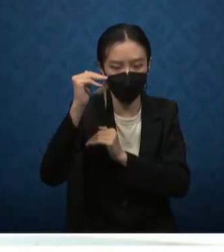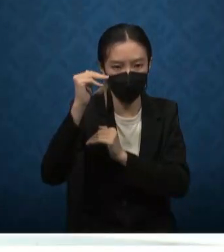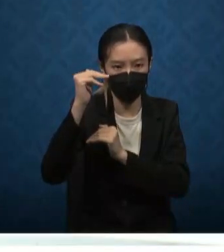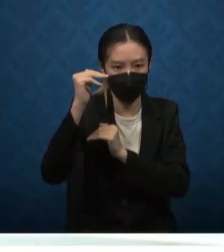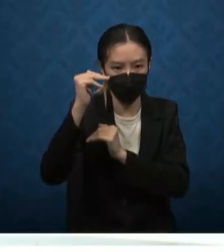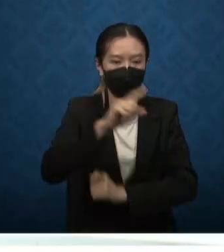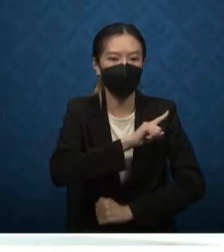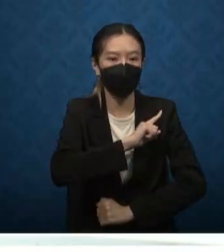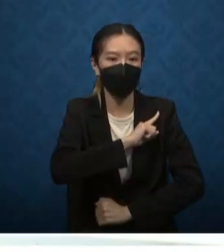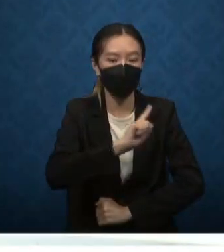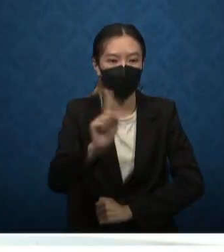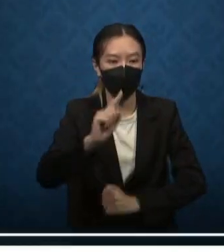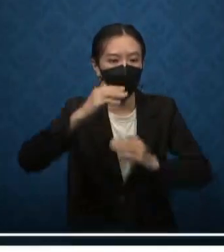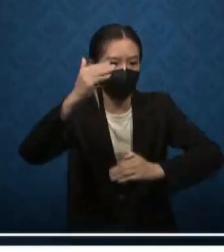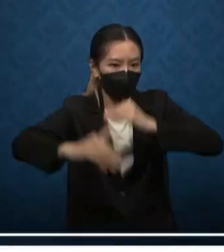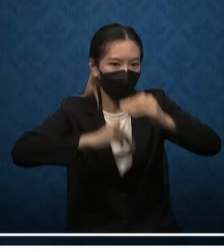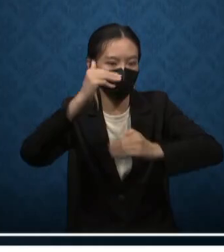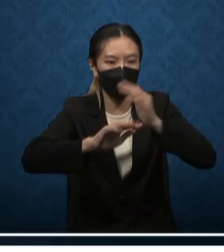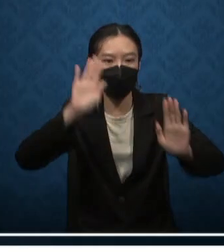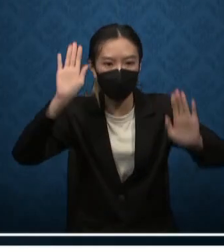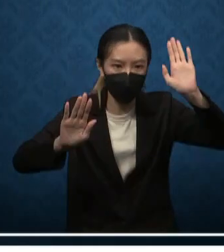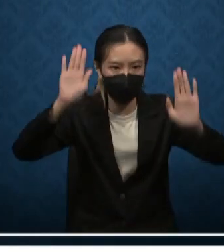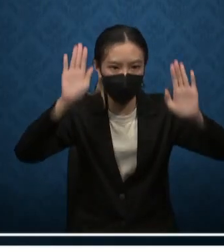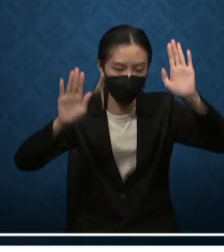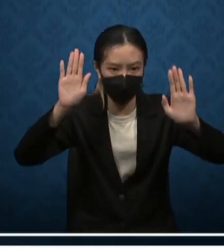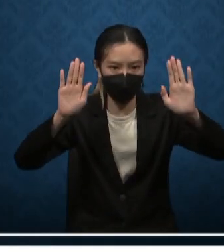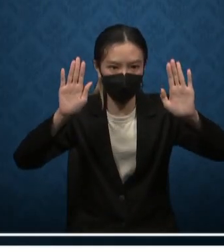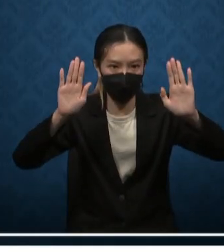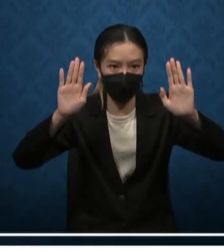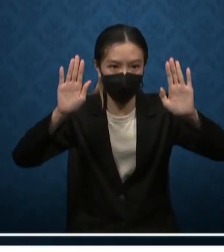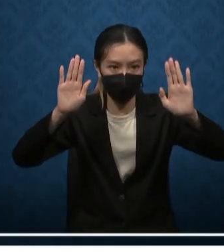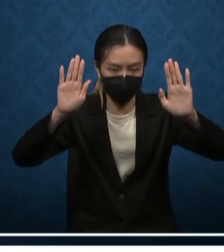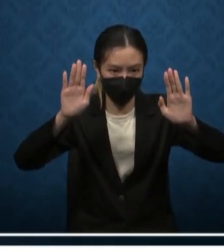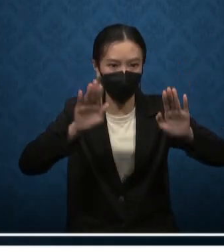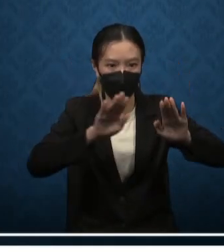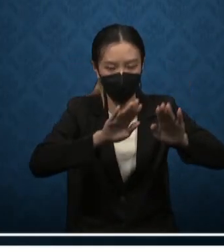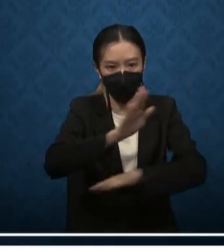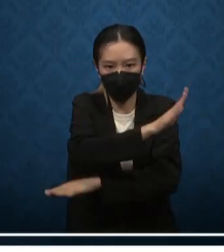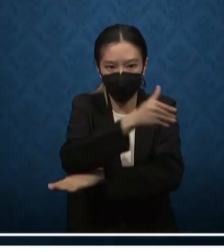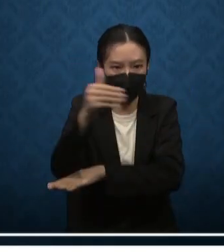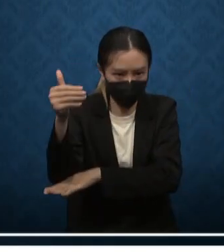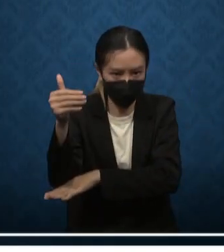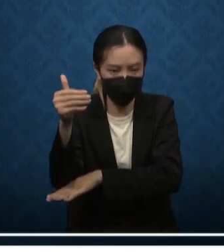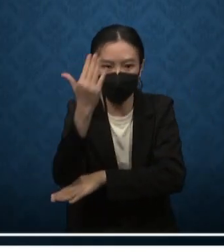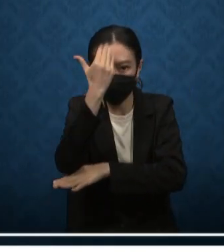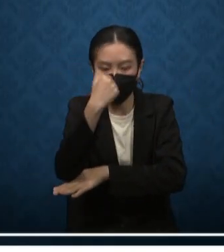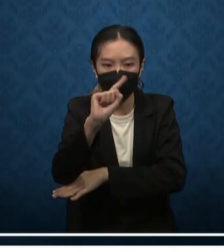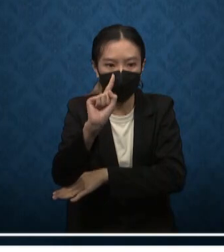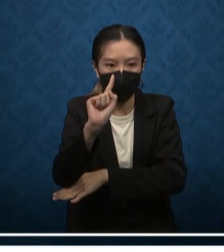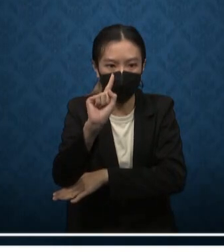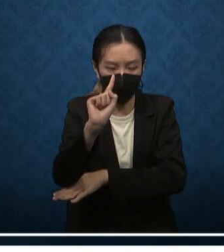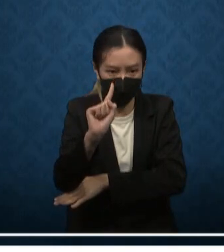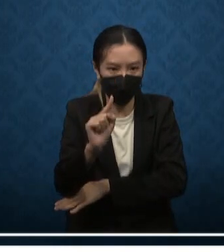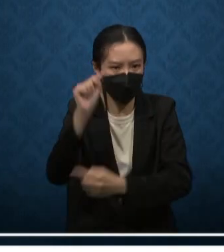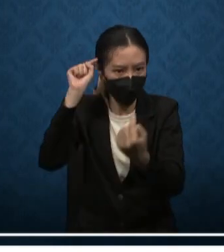บทบาทในการพัฒนาประชาธิปไตยในระดับพื้นที่ให้เป็นวาระแห่งชาติเพื่อให้เกิดเป้าหมายที่